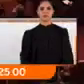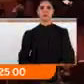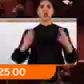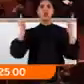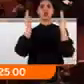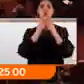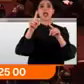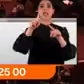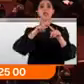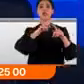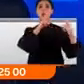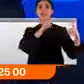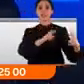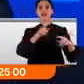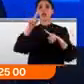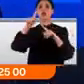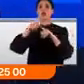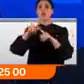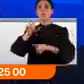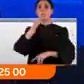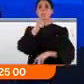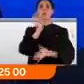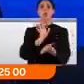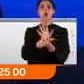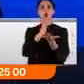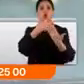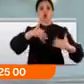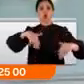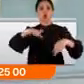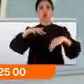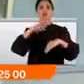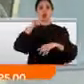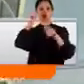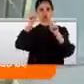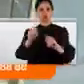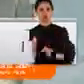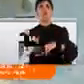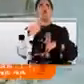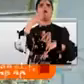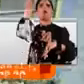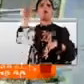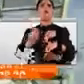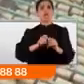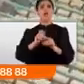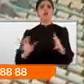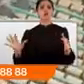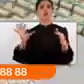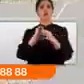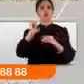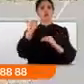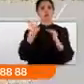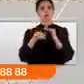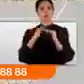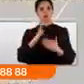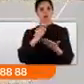Dünyaya TÜBİTAK ve TÜBA bilim ödülleri töreninde seslendi. Cumhurbaşkanı Erdoğan ekonomiye dair çok önemli mesajlar verdi.